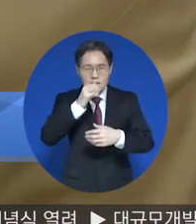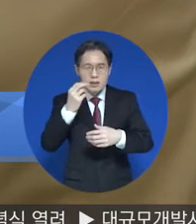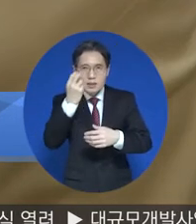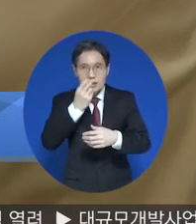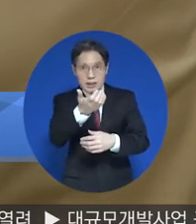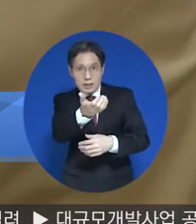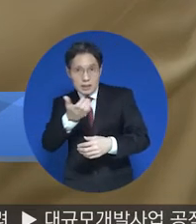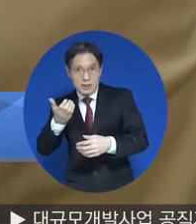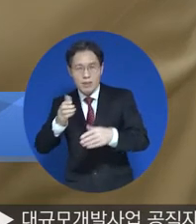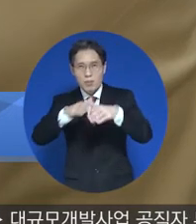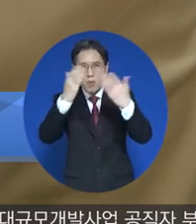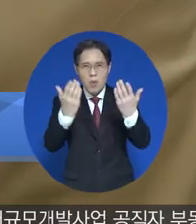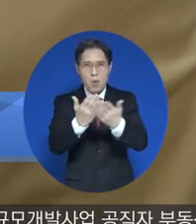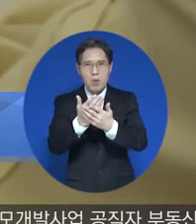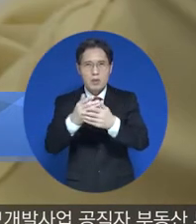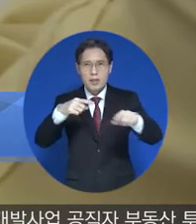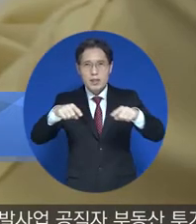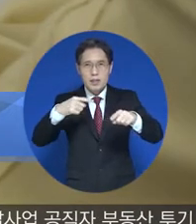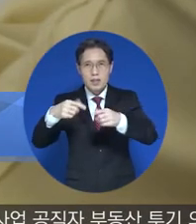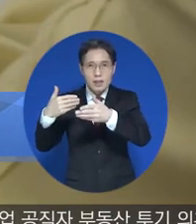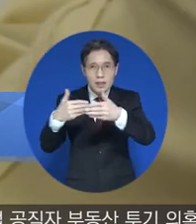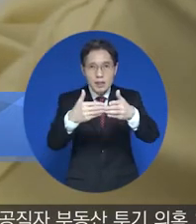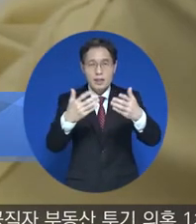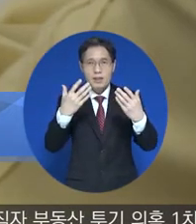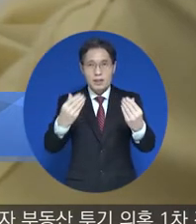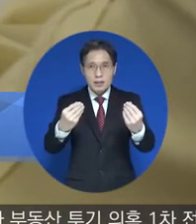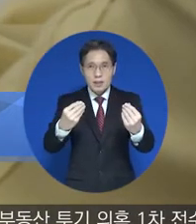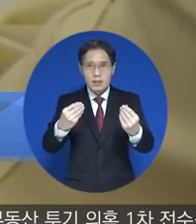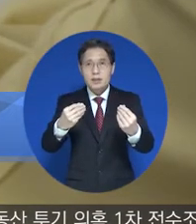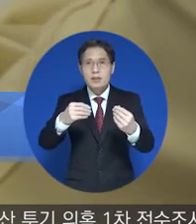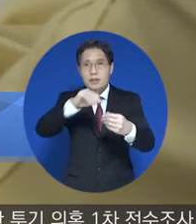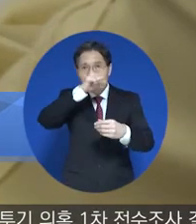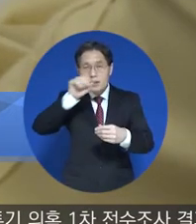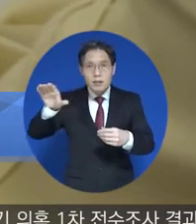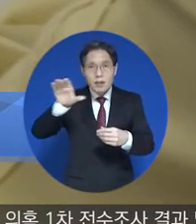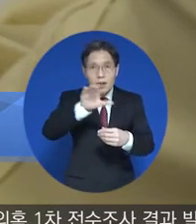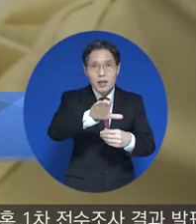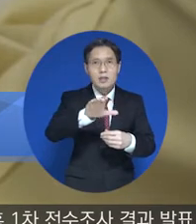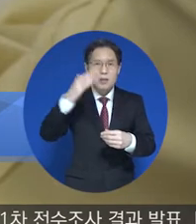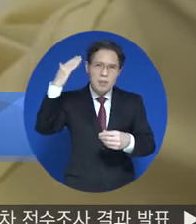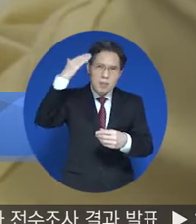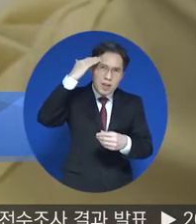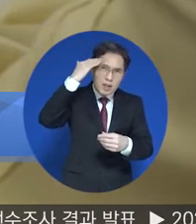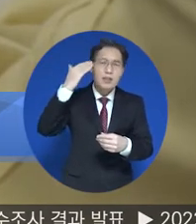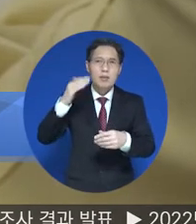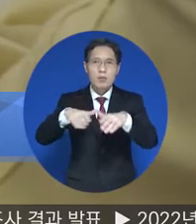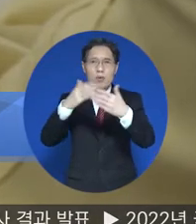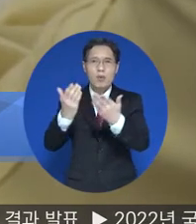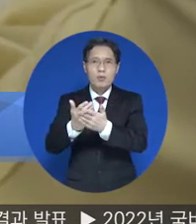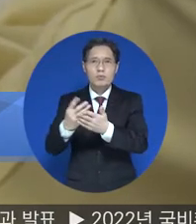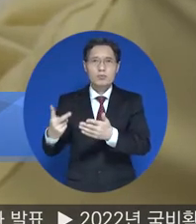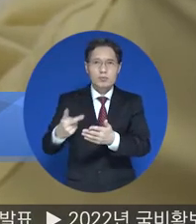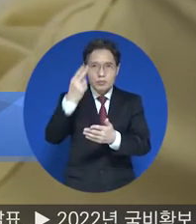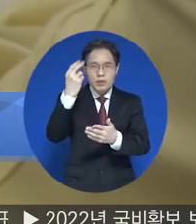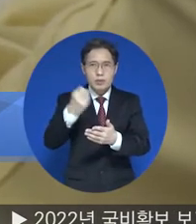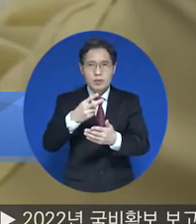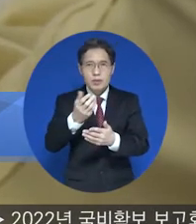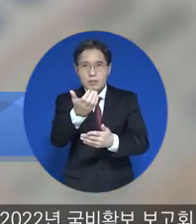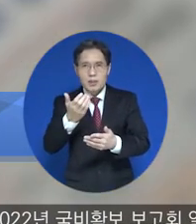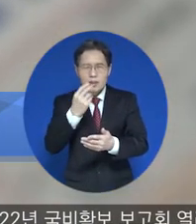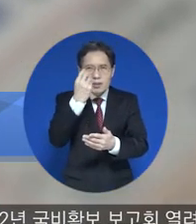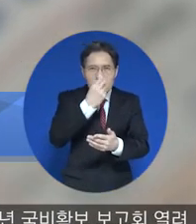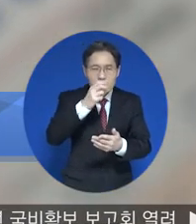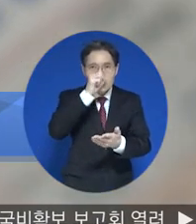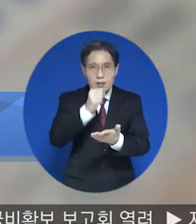전 모든 행정절차를 마무리 해 예산 반영 걸림 돌의 자전 해소 방안과 예비타당성조사 대상사업